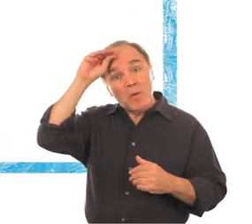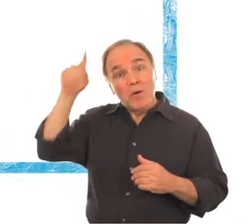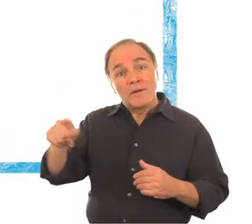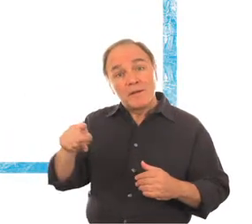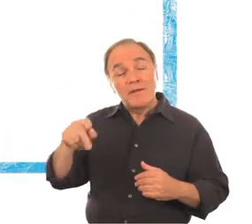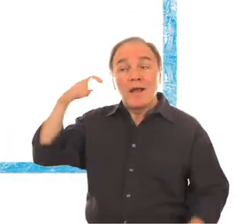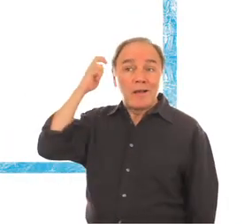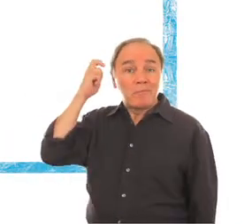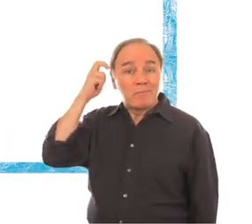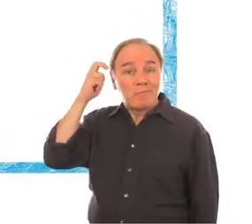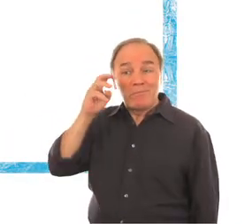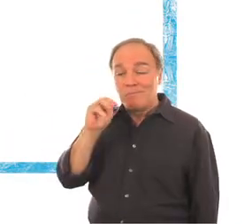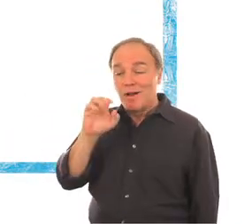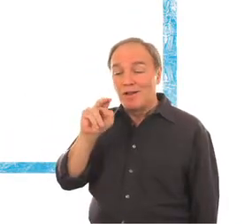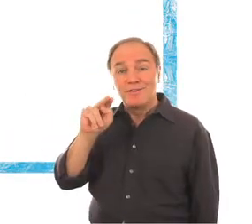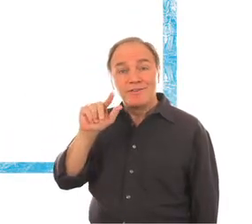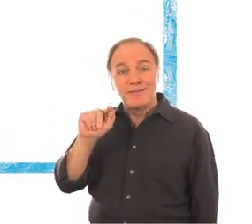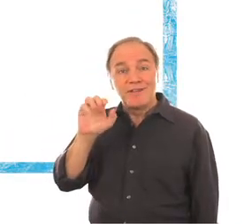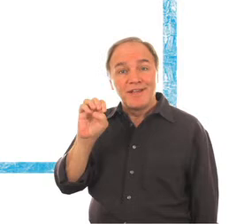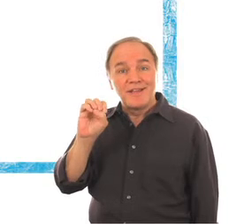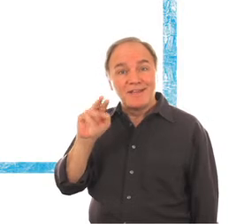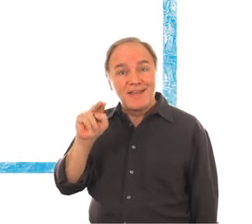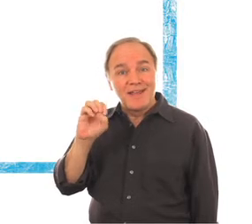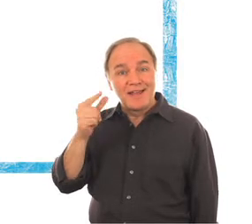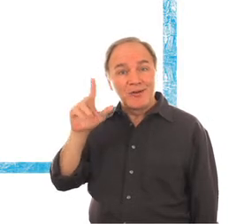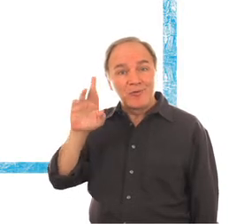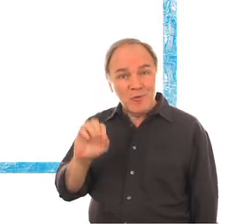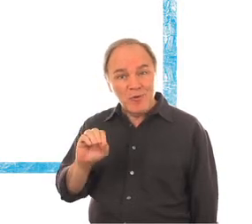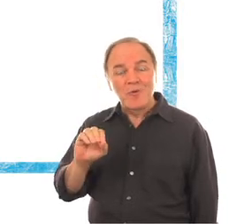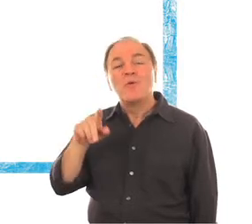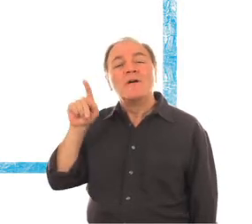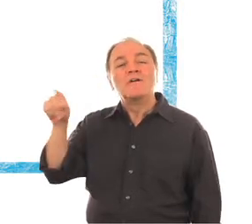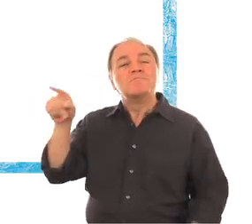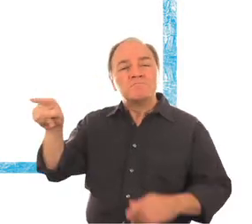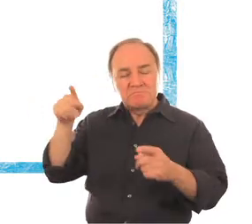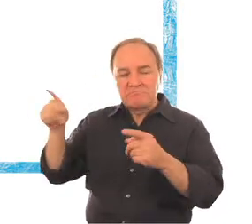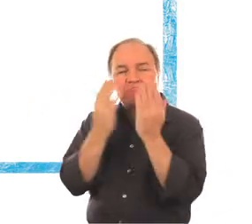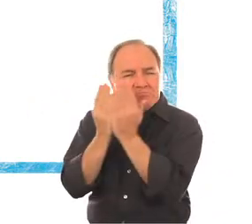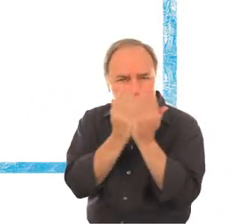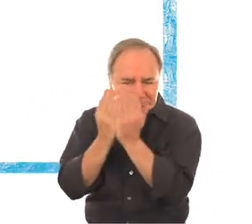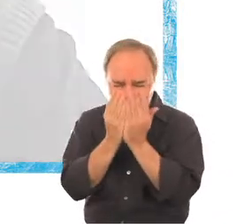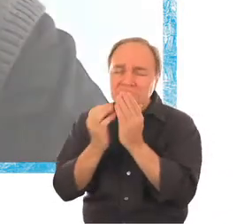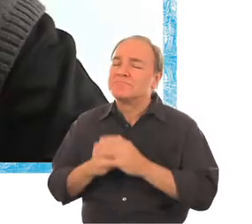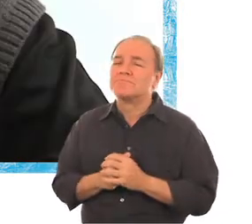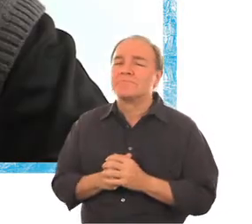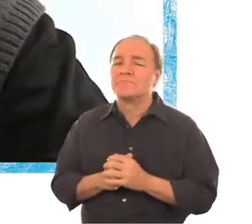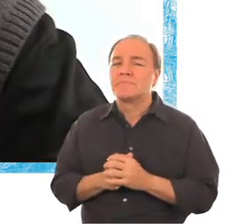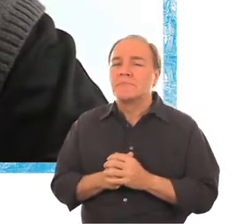Un point de vue du Monténégro. Nicolas Zekic, étudiant, lycée Vasa Pavic. Nicolas a une déficience visuelle.